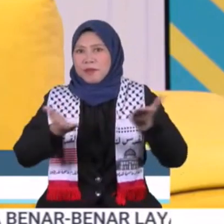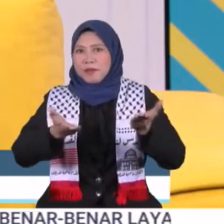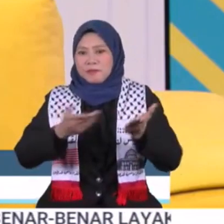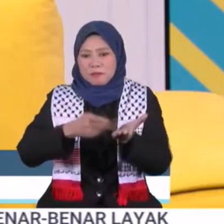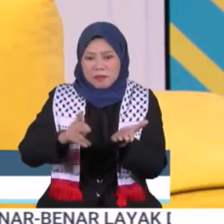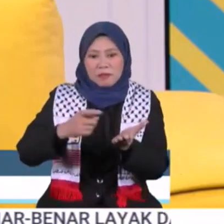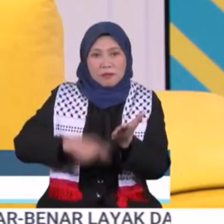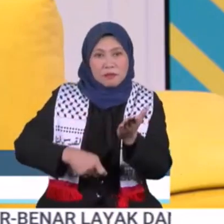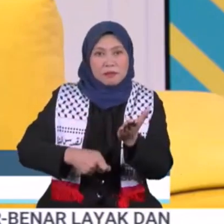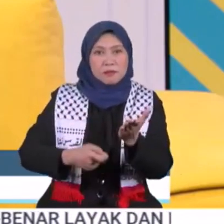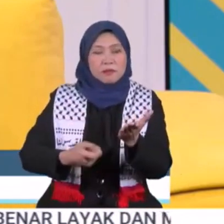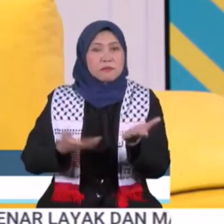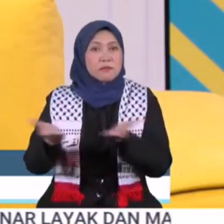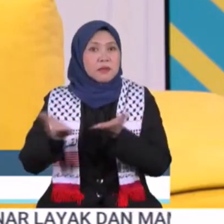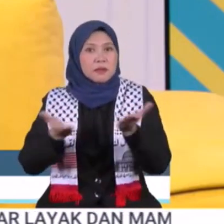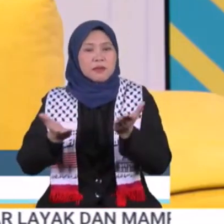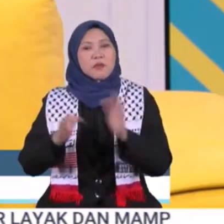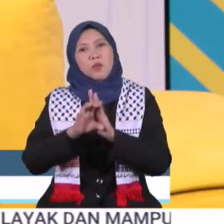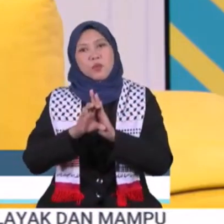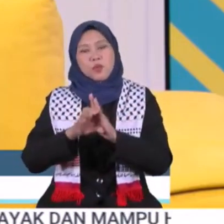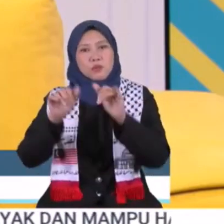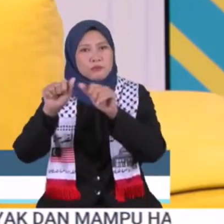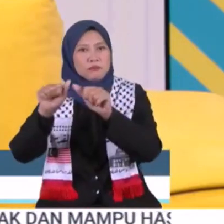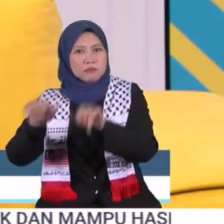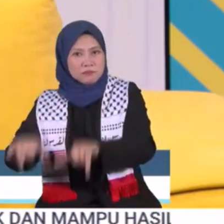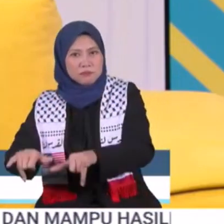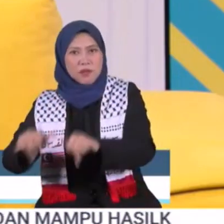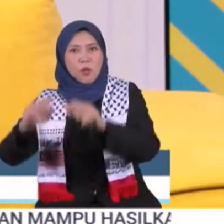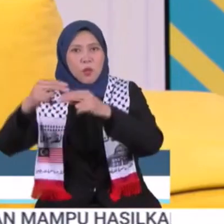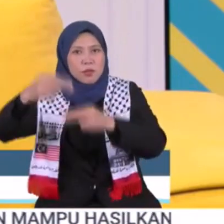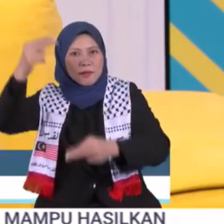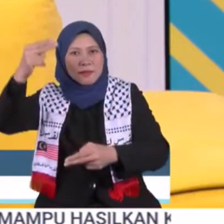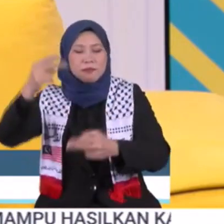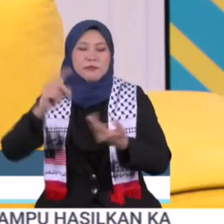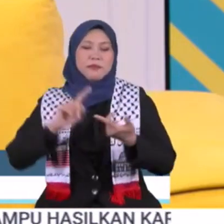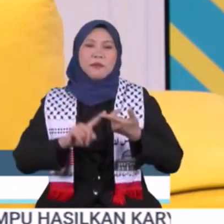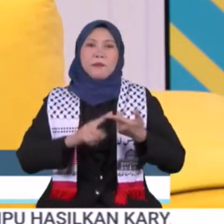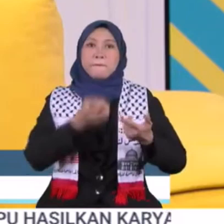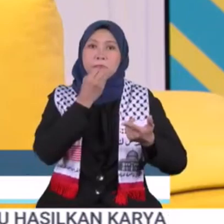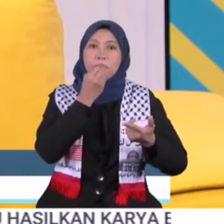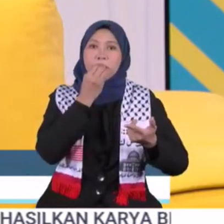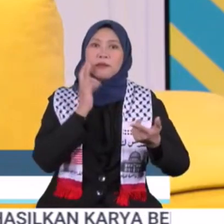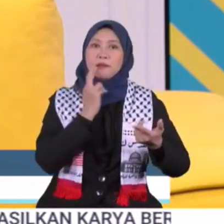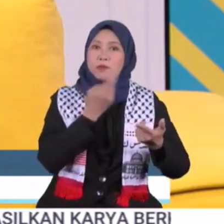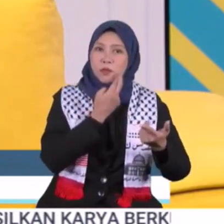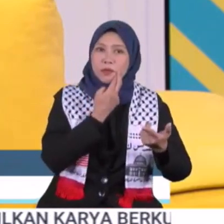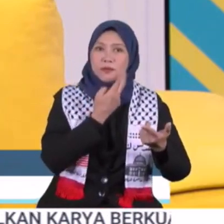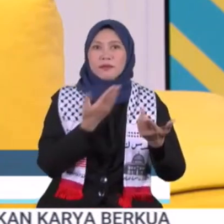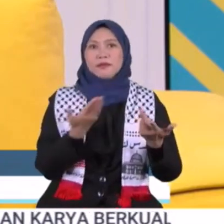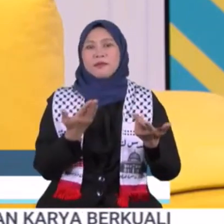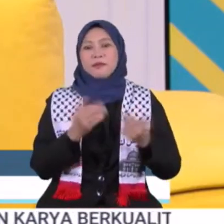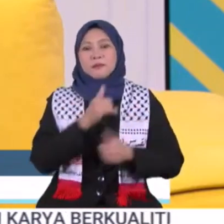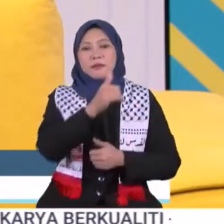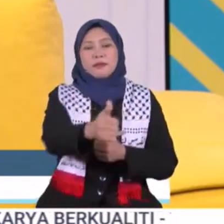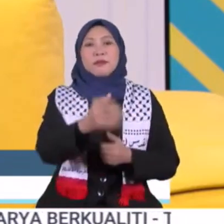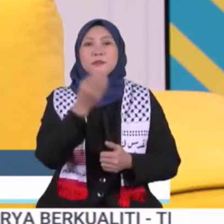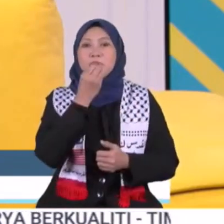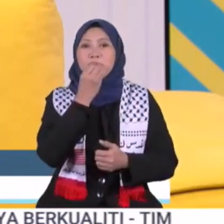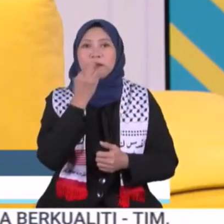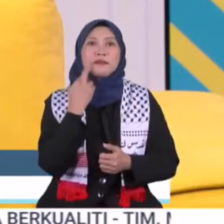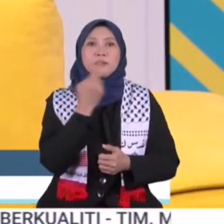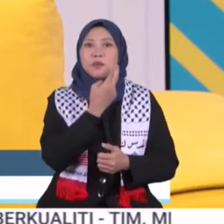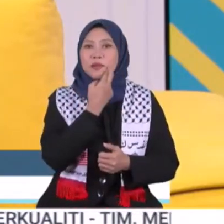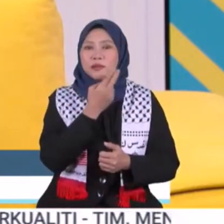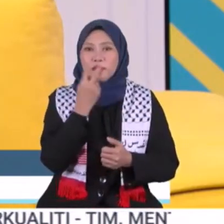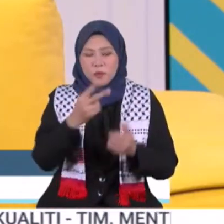Cukai perkhidmatan yang pertama sekali penginapan di hotel kedua makan di restoran ini ramai tahulah kalau kita pergi ke restoran makanan segera dan